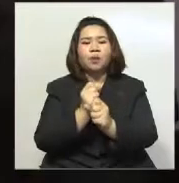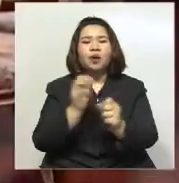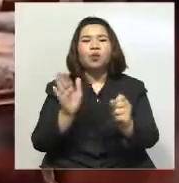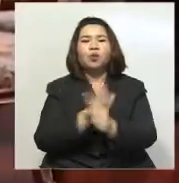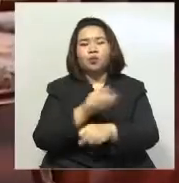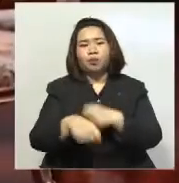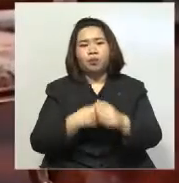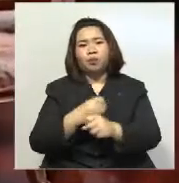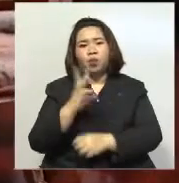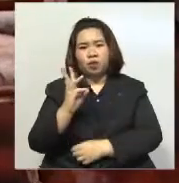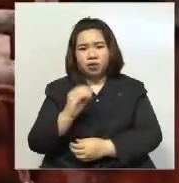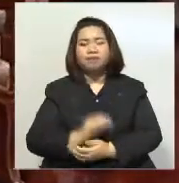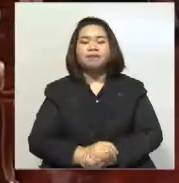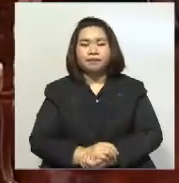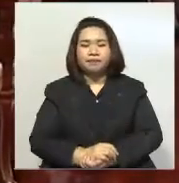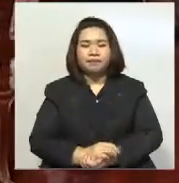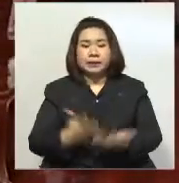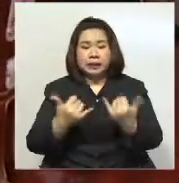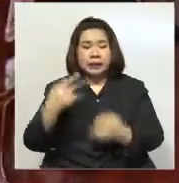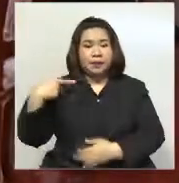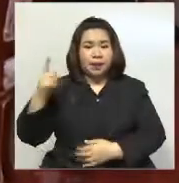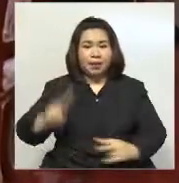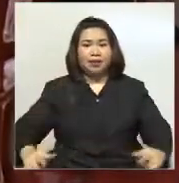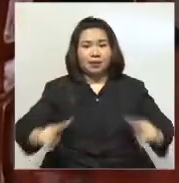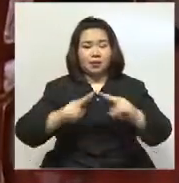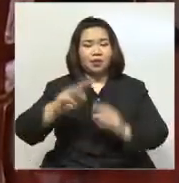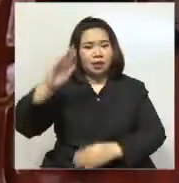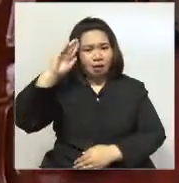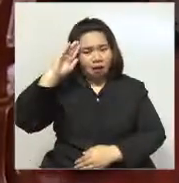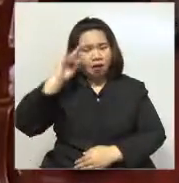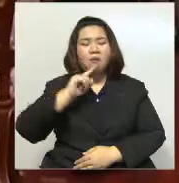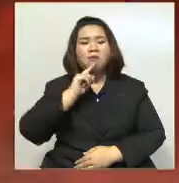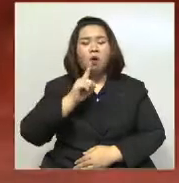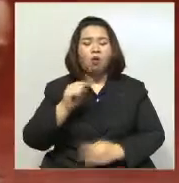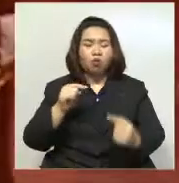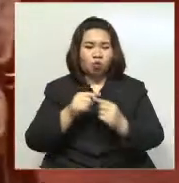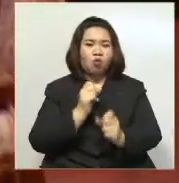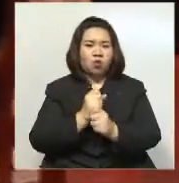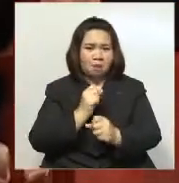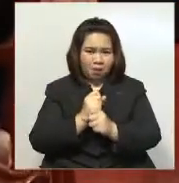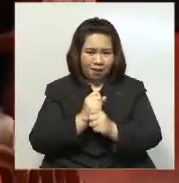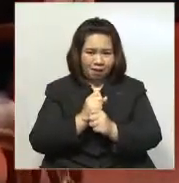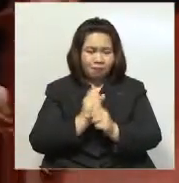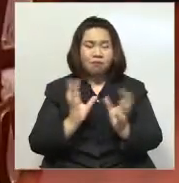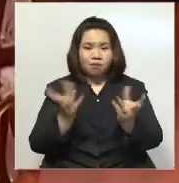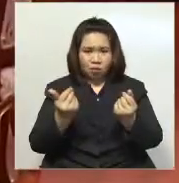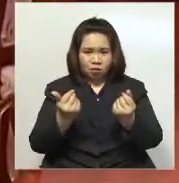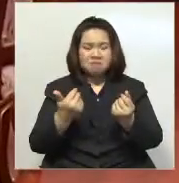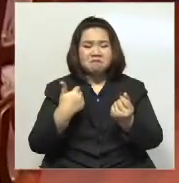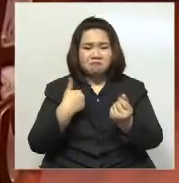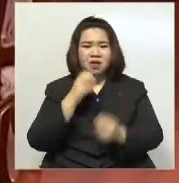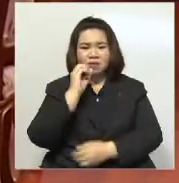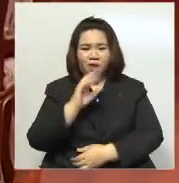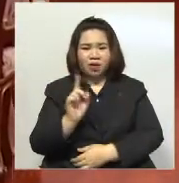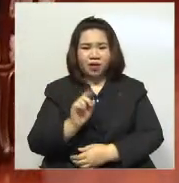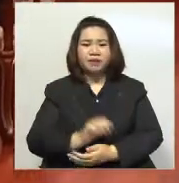ราชการในปีนี้และโอกาสนี้ค่ะปลัดกระทรวงกลาโหมก็ได้กล่าวคำอำลาชีวิตราชการทหารนะคะโดยมีใจความบ